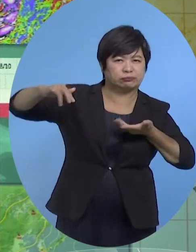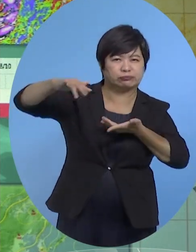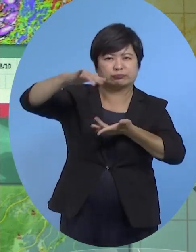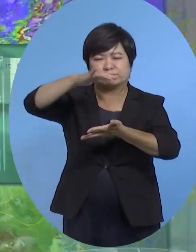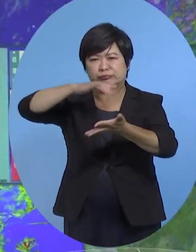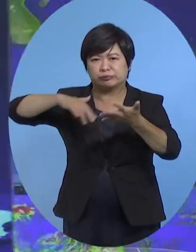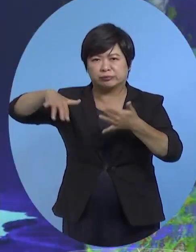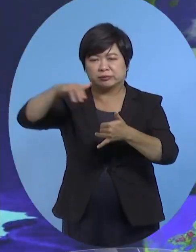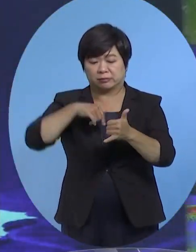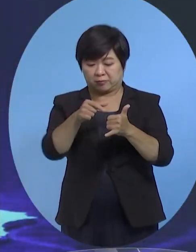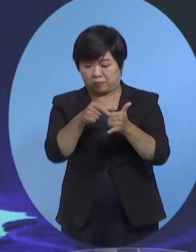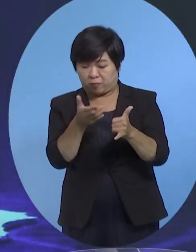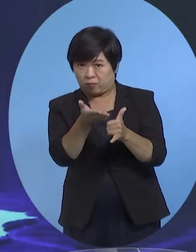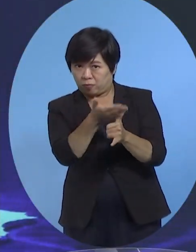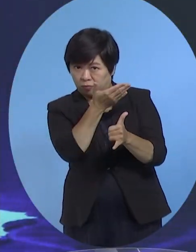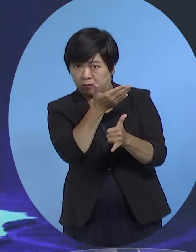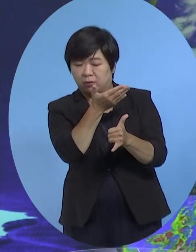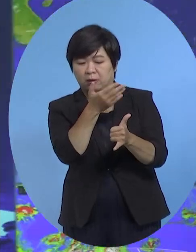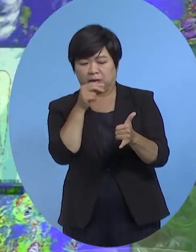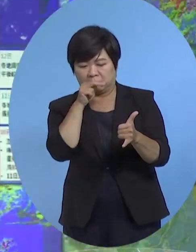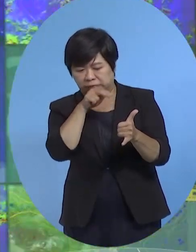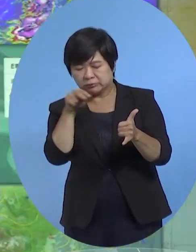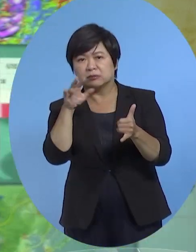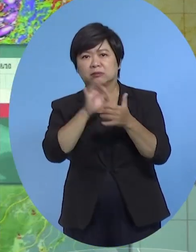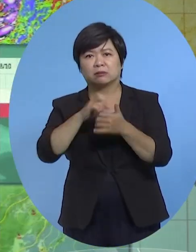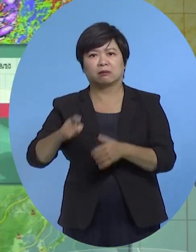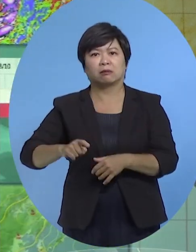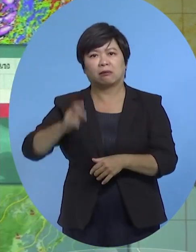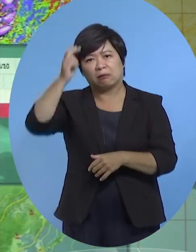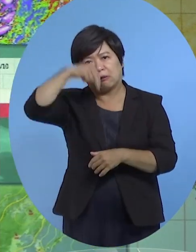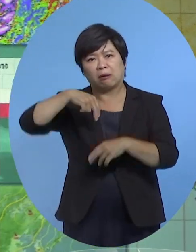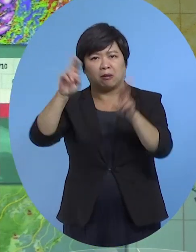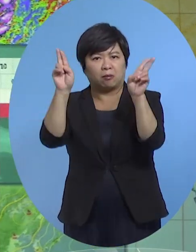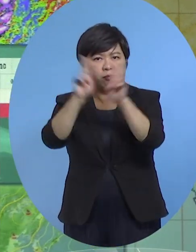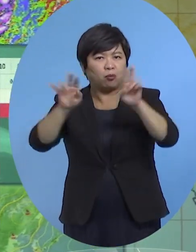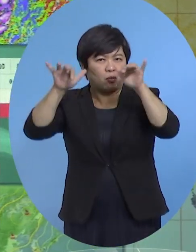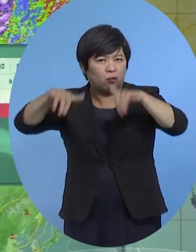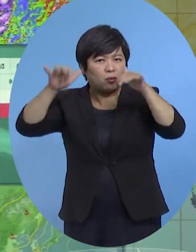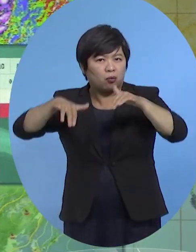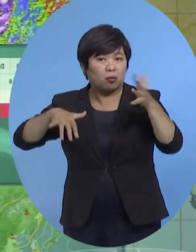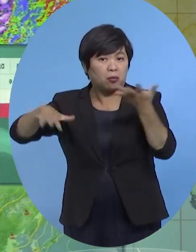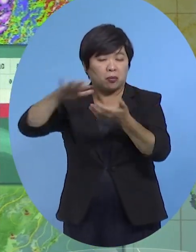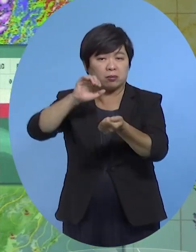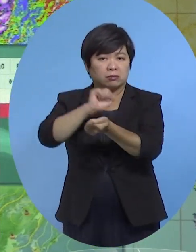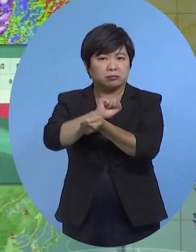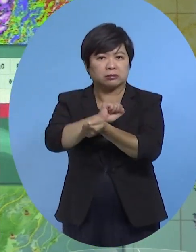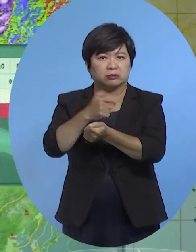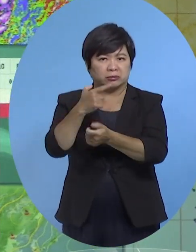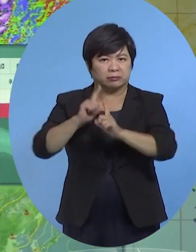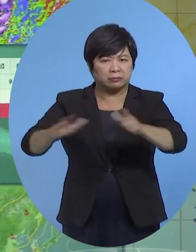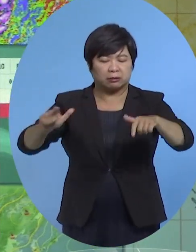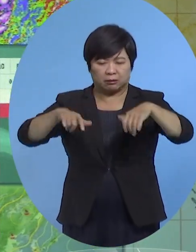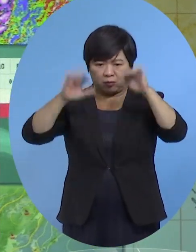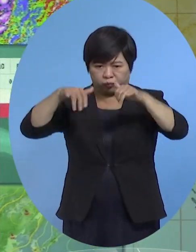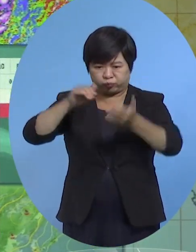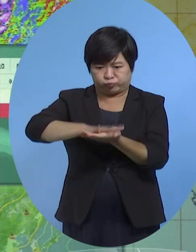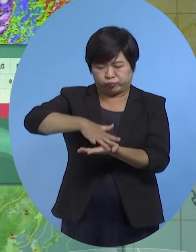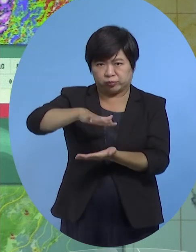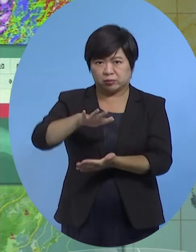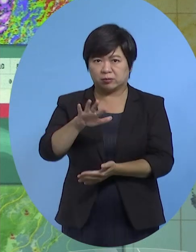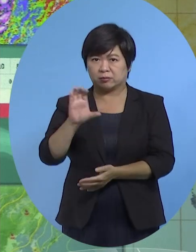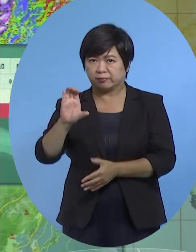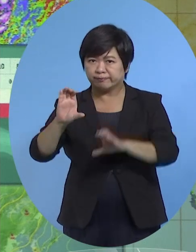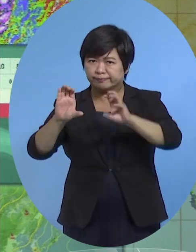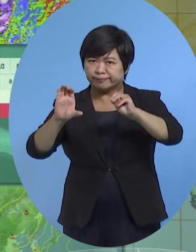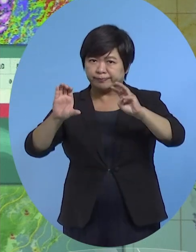部以北都有明显的午后雷阵雨发生，其中在云林最大的时雨量还超过了90毫米，那